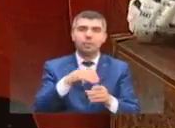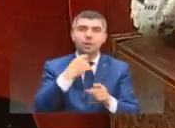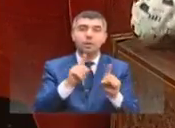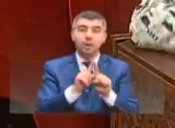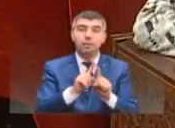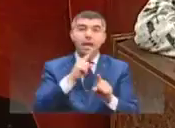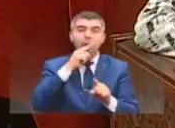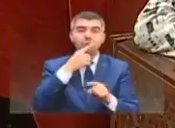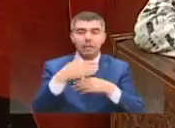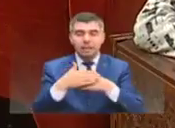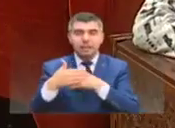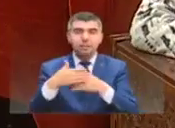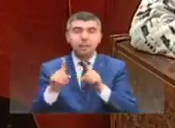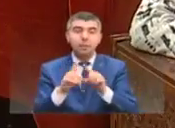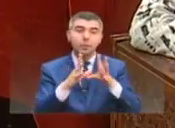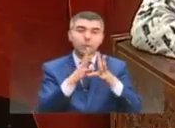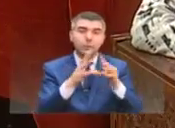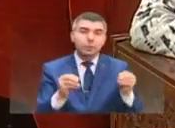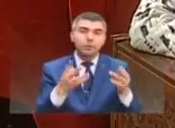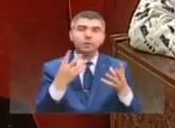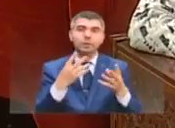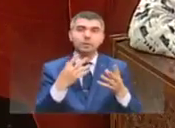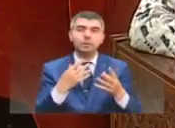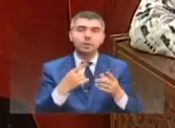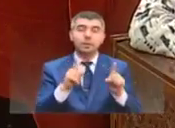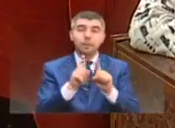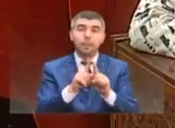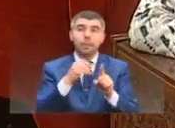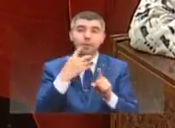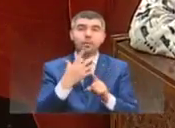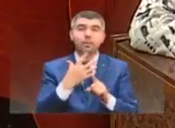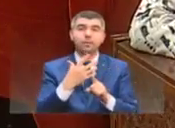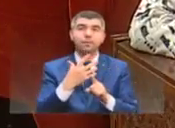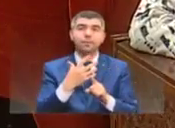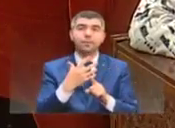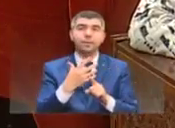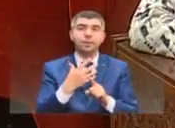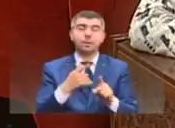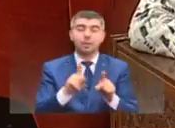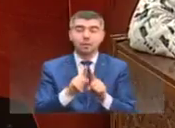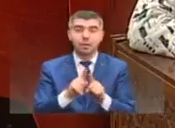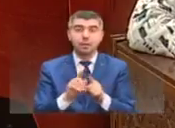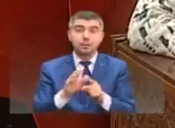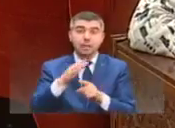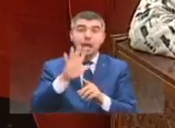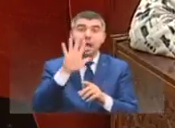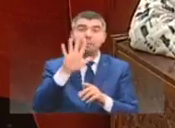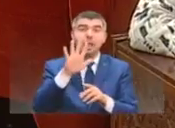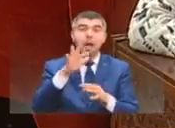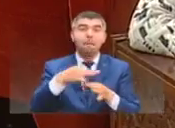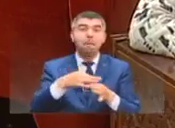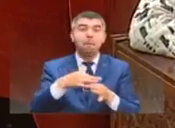المائية الوحيدة اللي متواجدة فيها كاين فرشاة الفايجة، وعارف الاستغلال المفرط 5 مليون متر مكعب